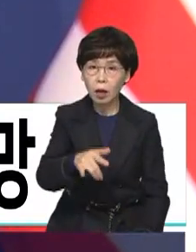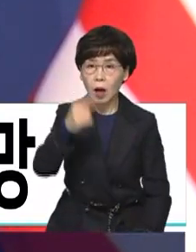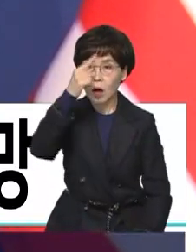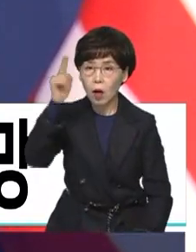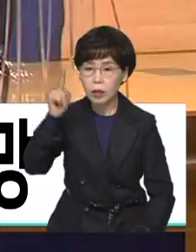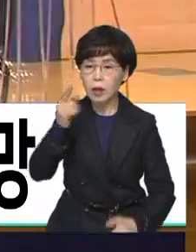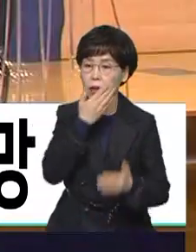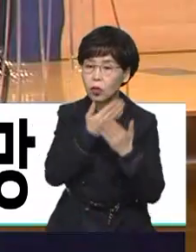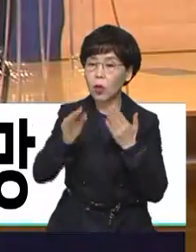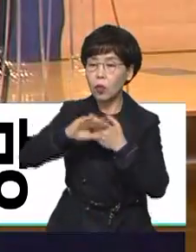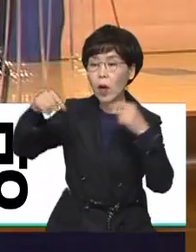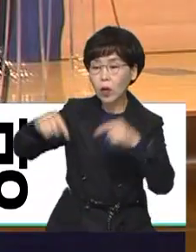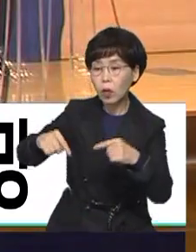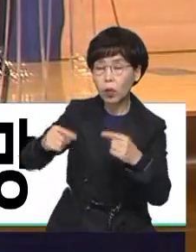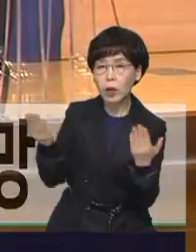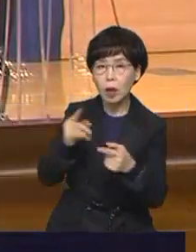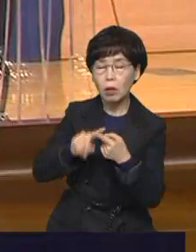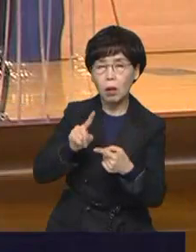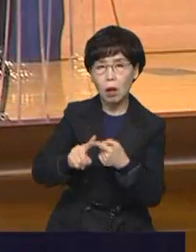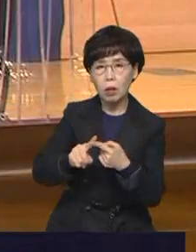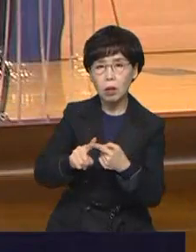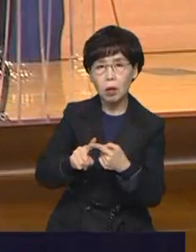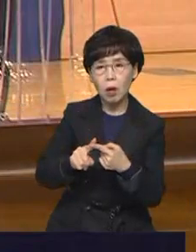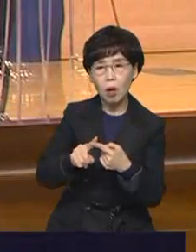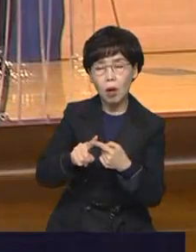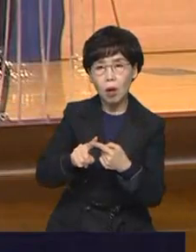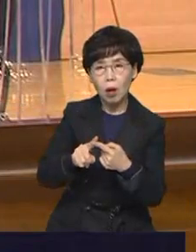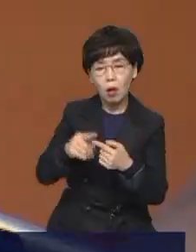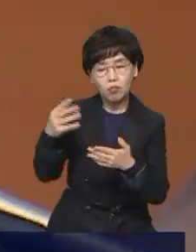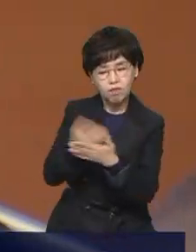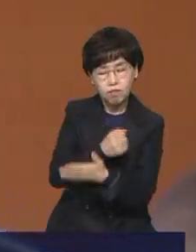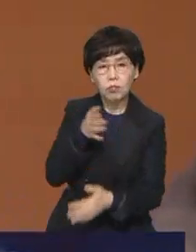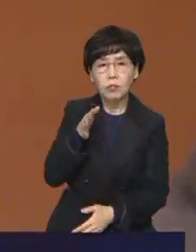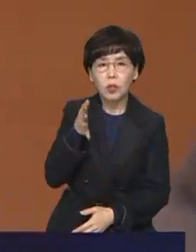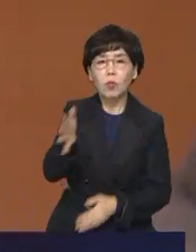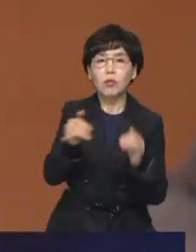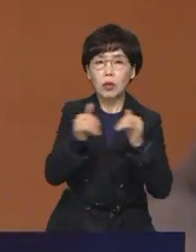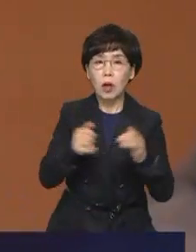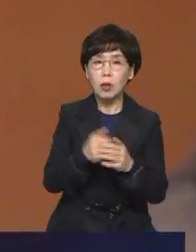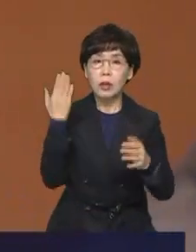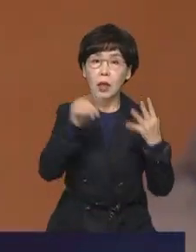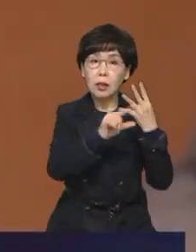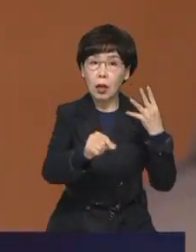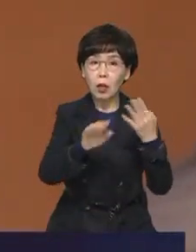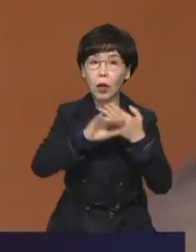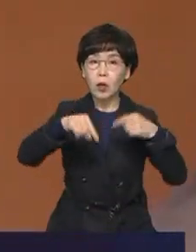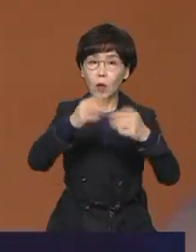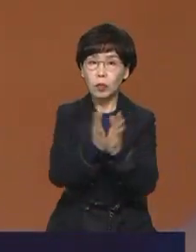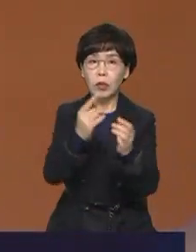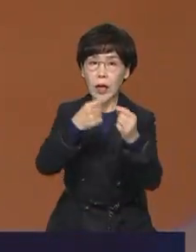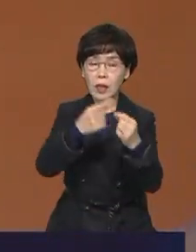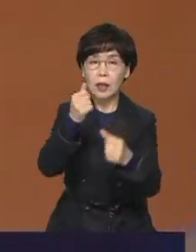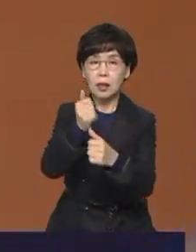외교 업무에 모두 해박한 정통 외교관 출신으로 지난 4월 외교부 1차관으로